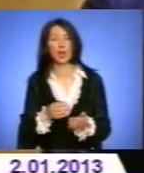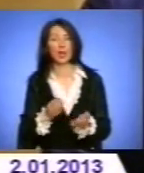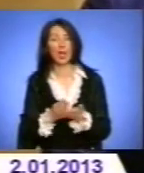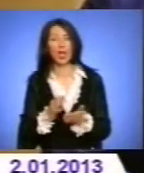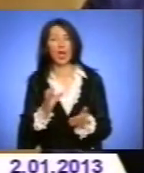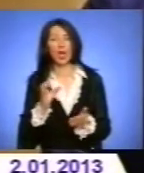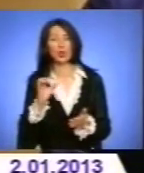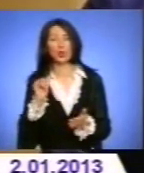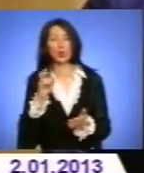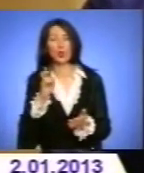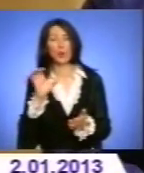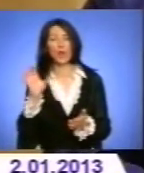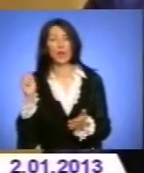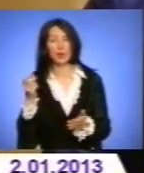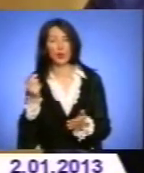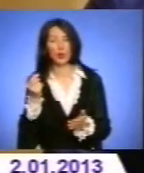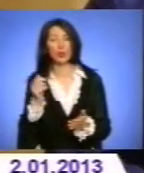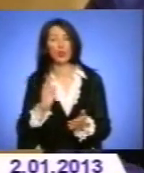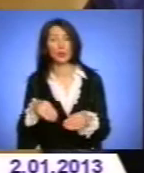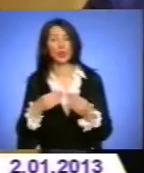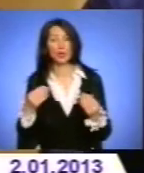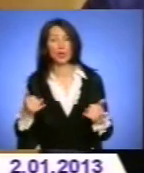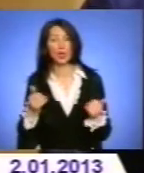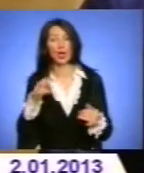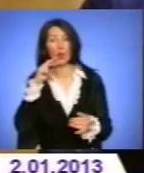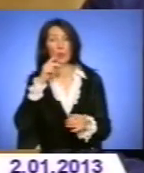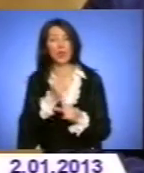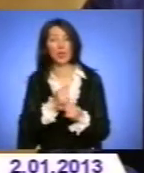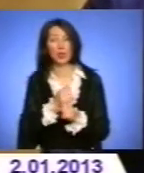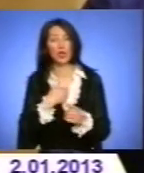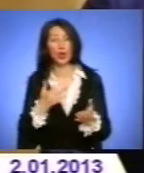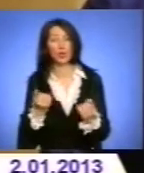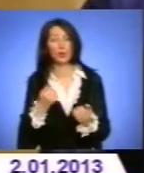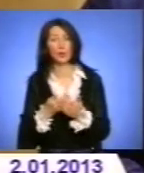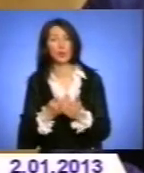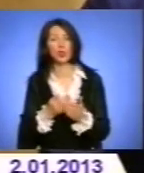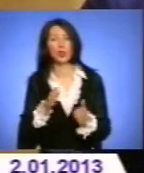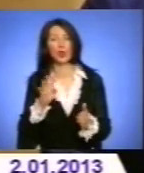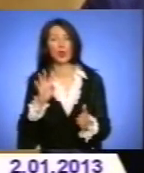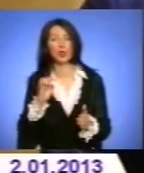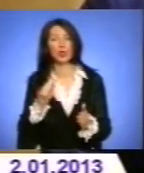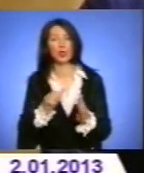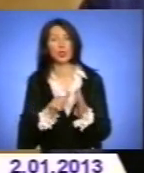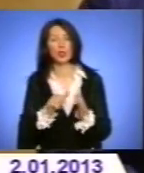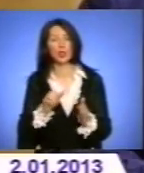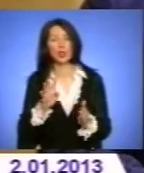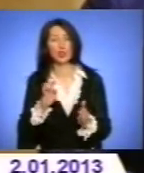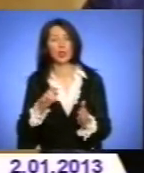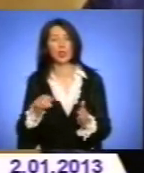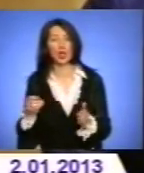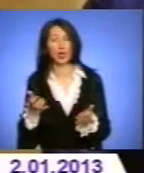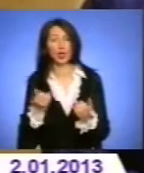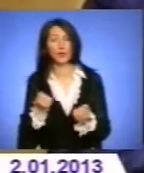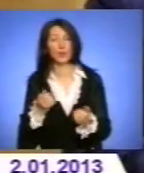року була роздана на медикаменти, ми її отримали також без порядка 400 чимось. Тендер відбувся,